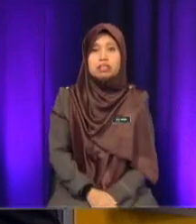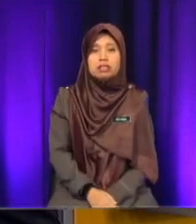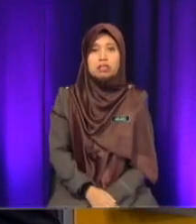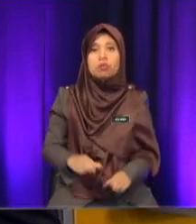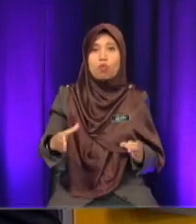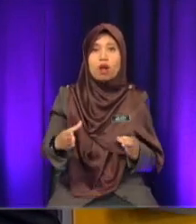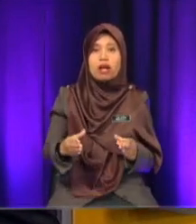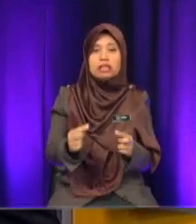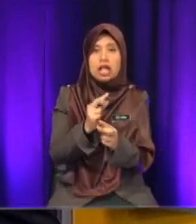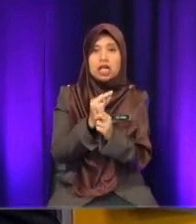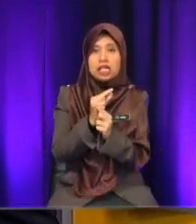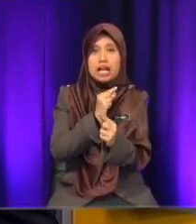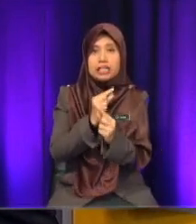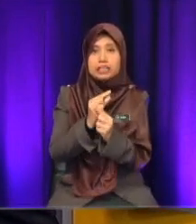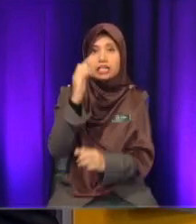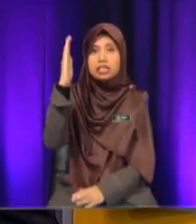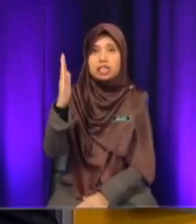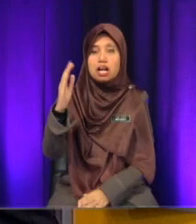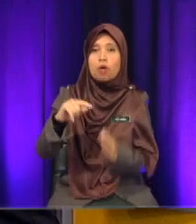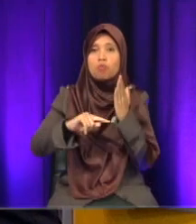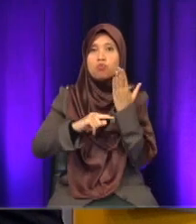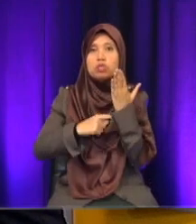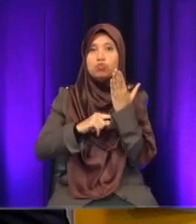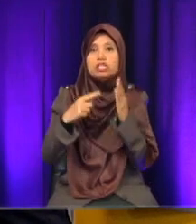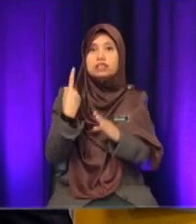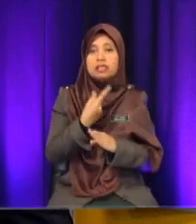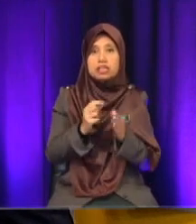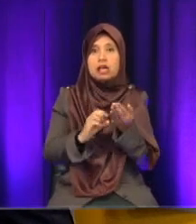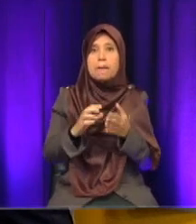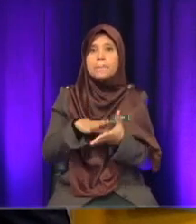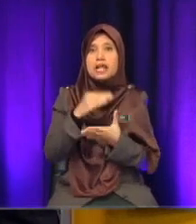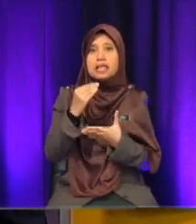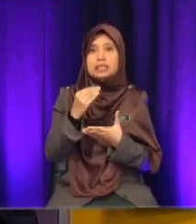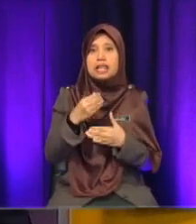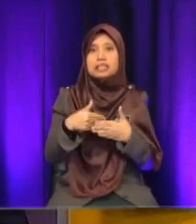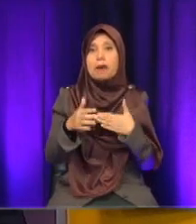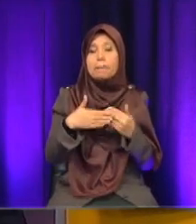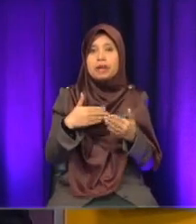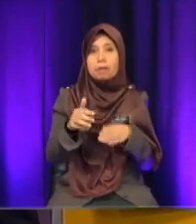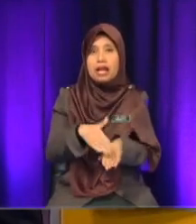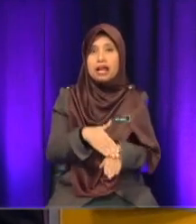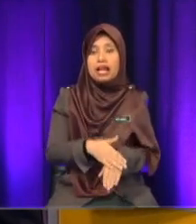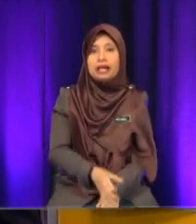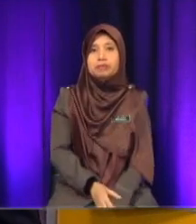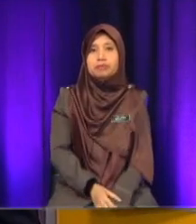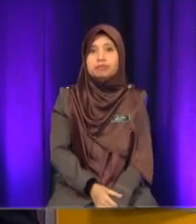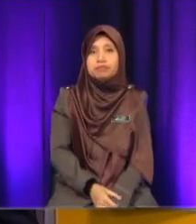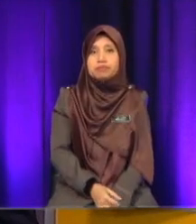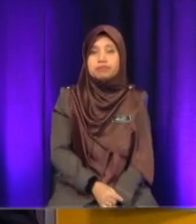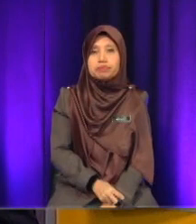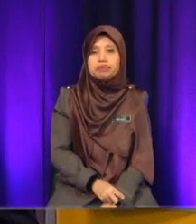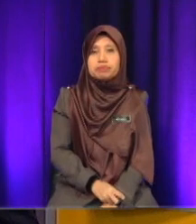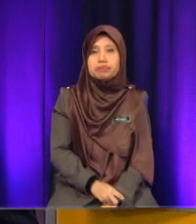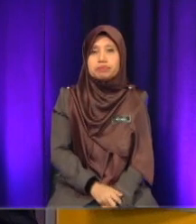untuk ee di awalnya tak boleh kita coba baca buat eh perlahan-lahan dahulu oke kalau ho